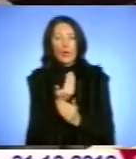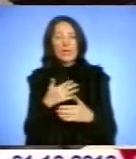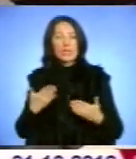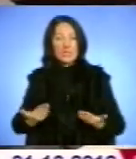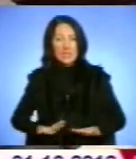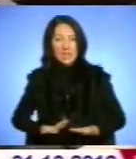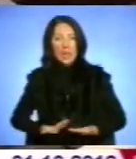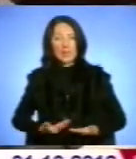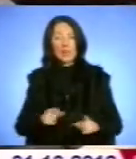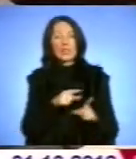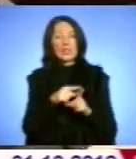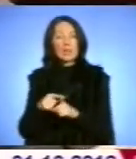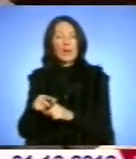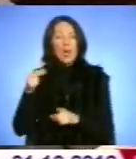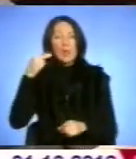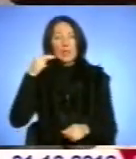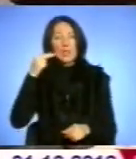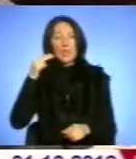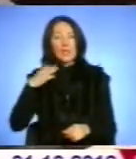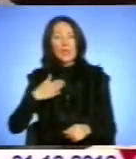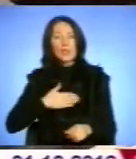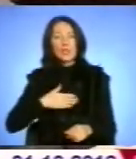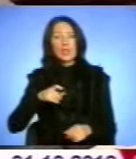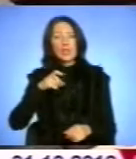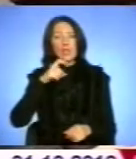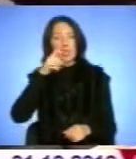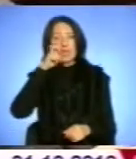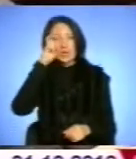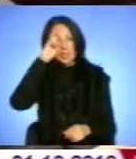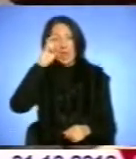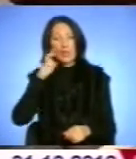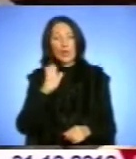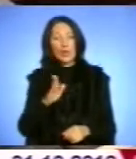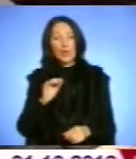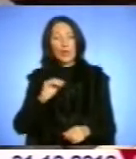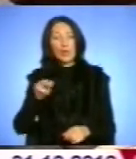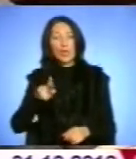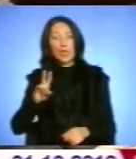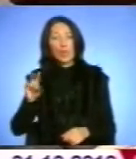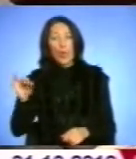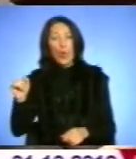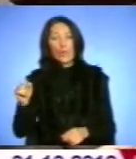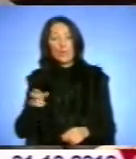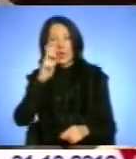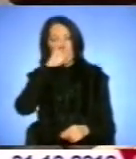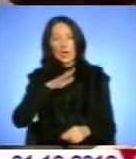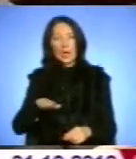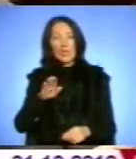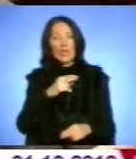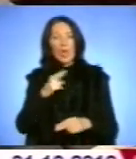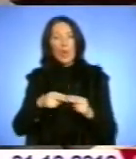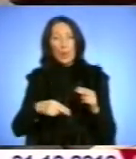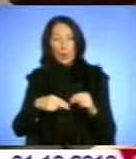з ініціативи президента нашої держави Віктора Федоровича Януковича в країні